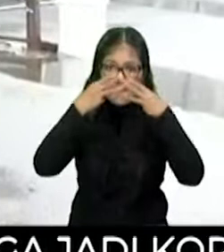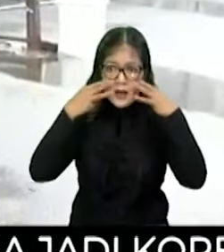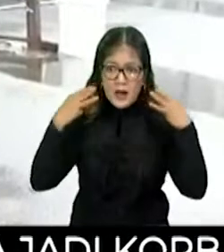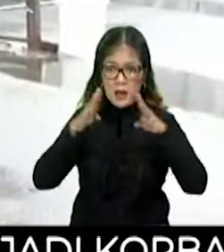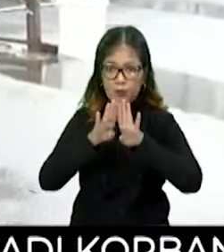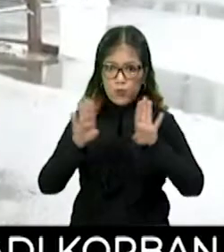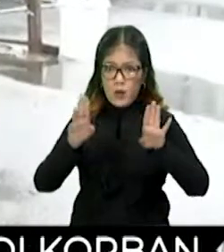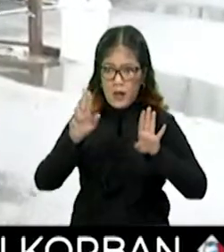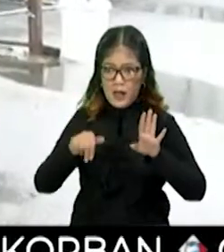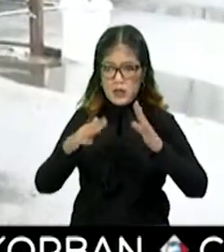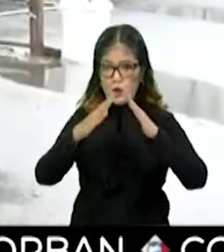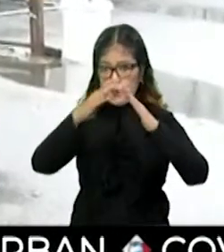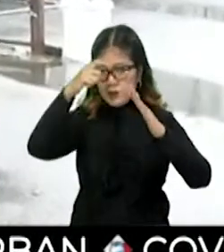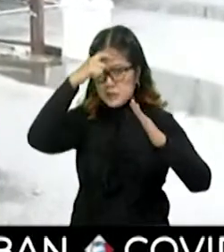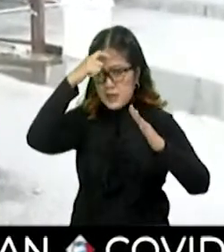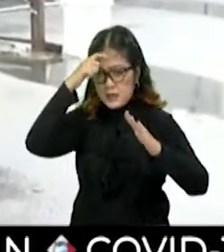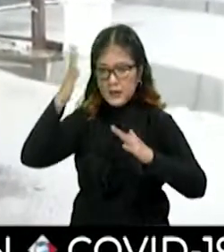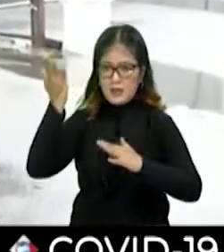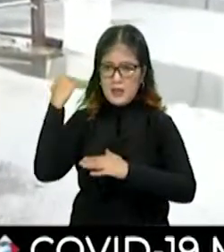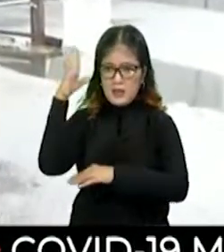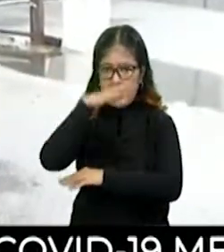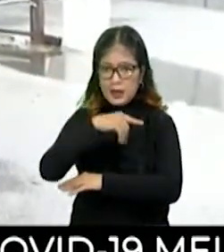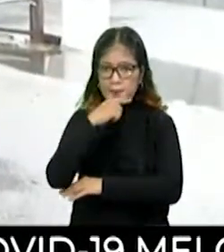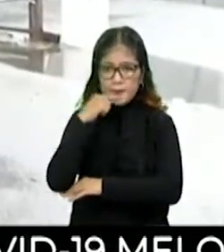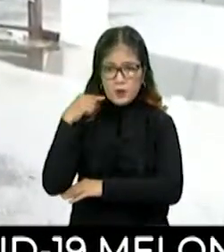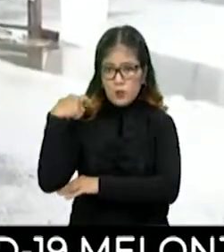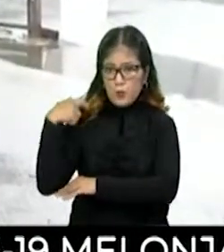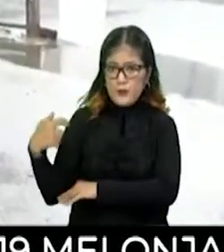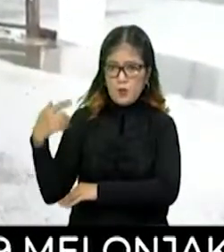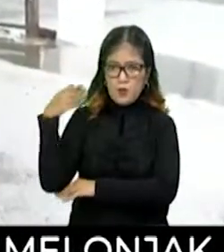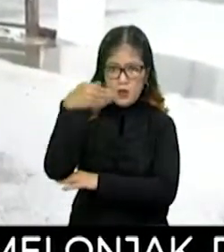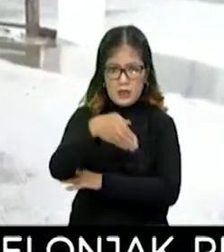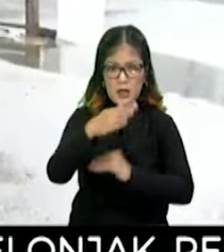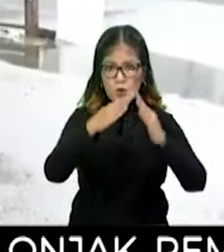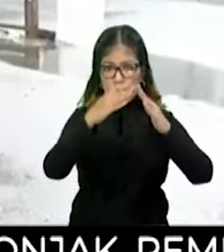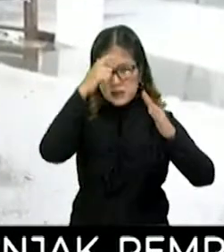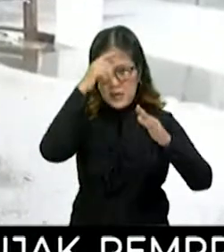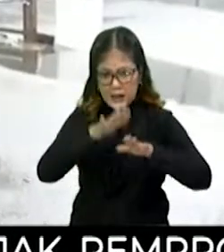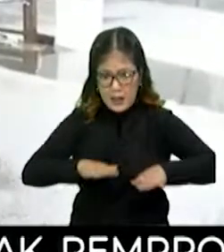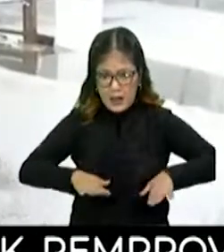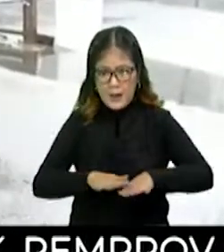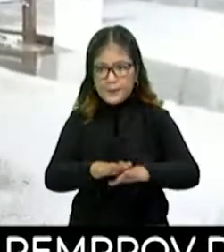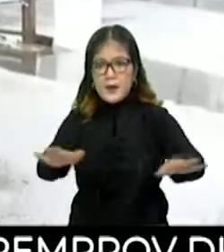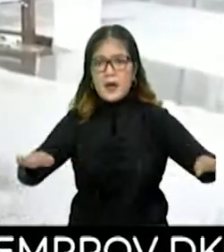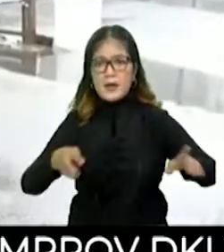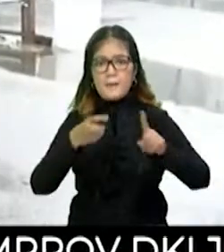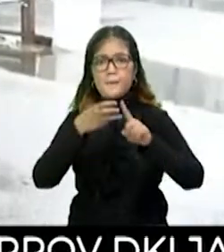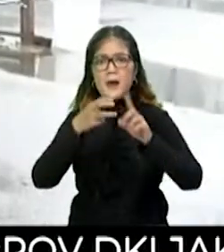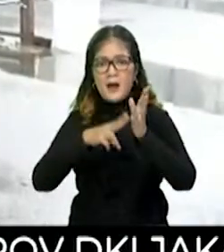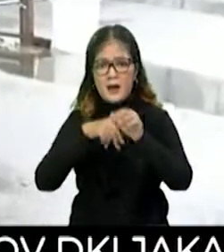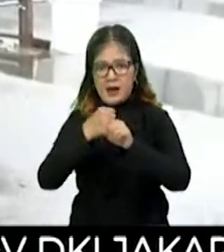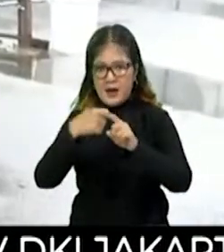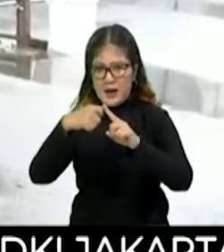Boulevard. Dan kemarin hari Minggu Ibu Gubernur ke Rumah Sakit Darurat Lapangan Bangkalan dan menginstruksikan